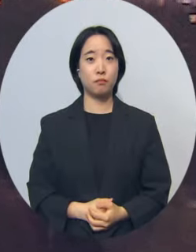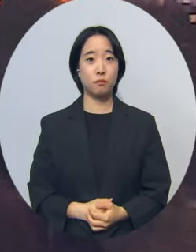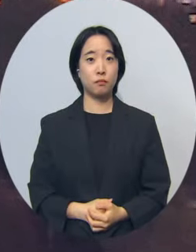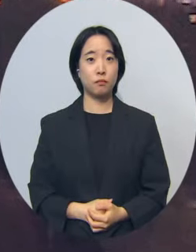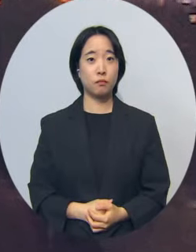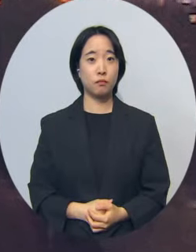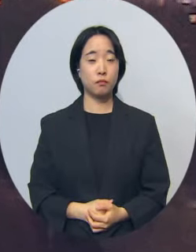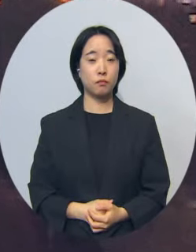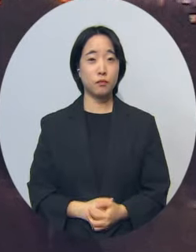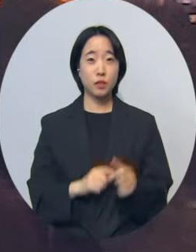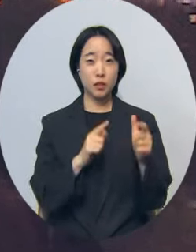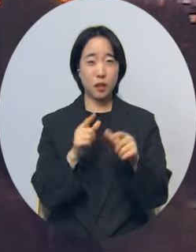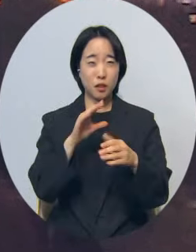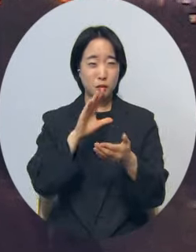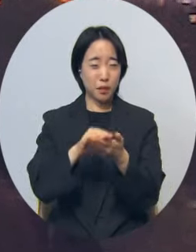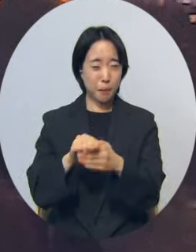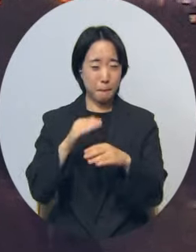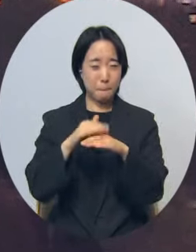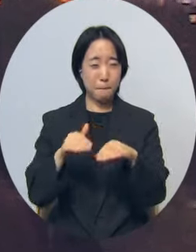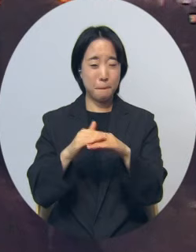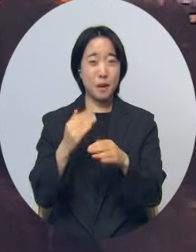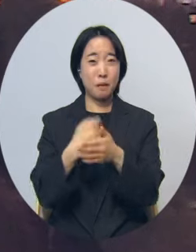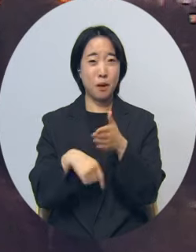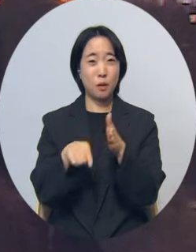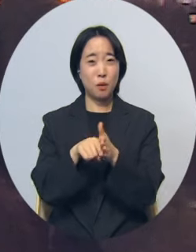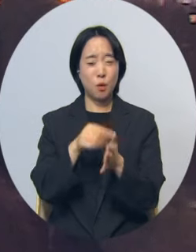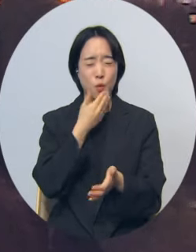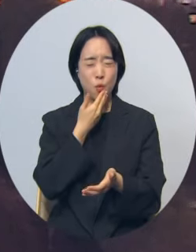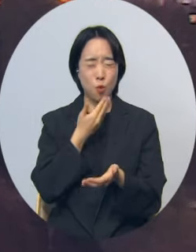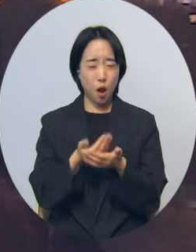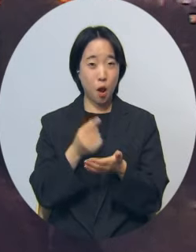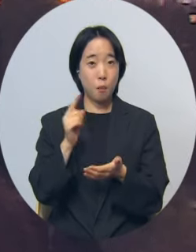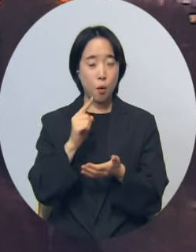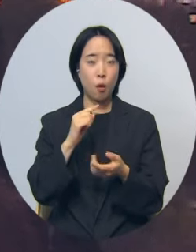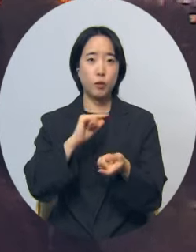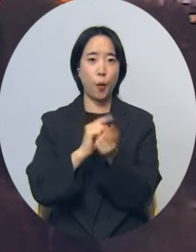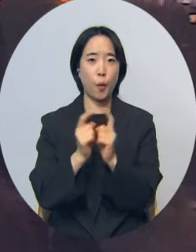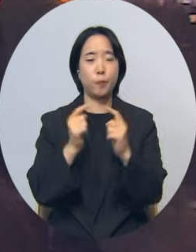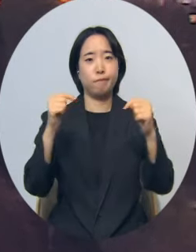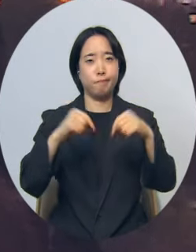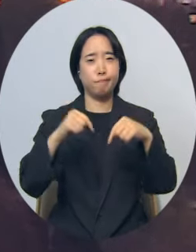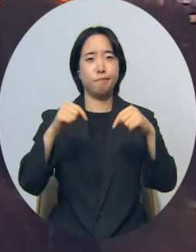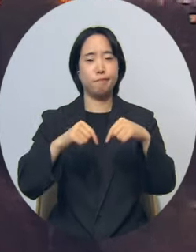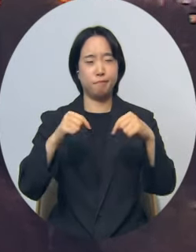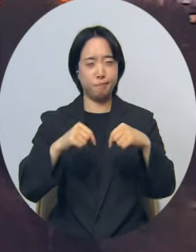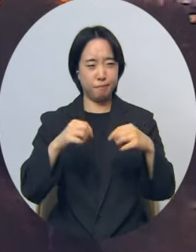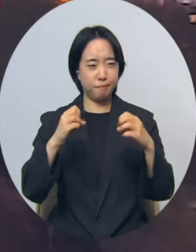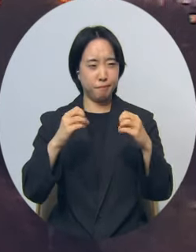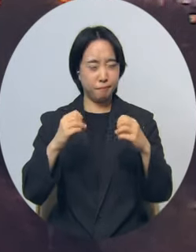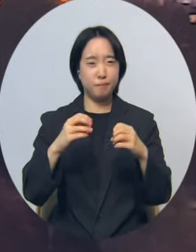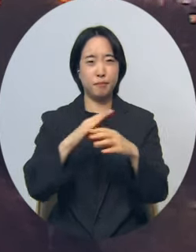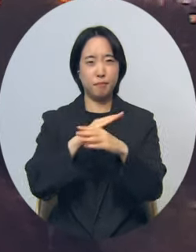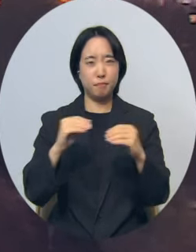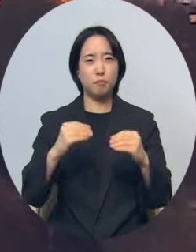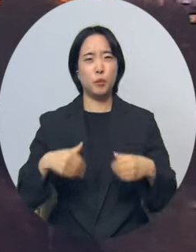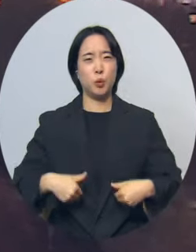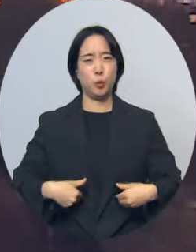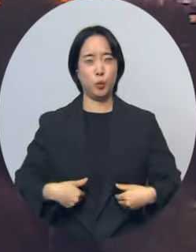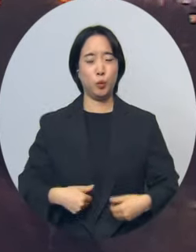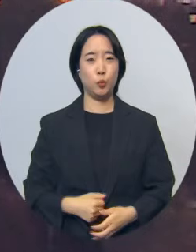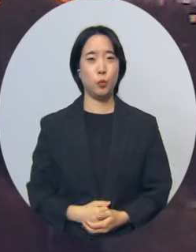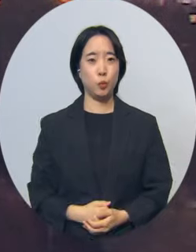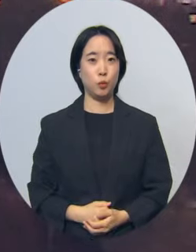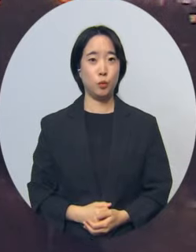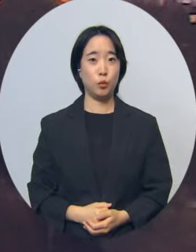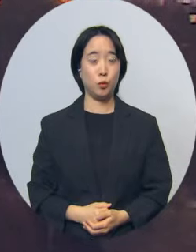이런 산적한 난제들을 풀기 위해선 소통과 조율이 무엇보다 중요하다고 각계 전문가들은 입을 모읍니다.